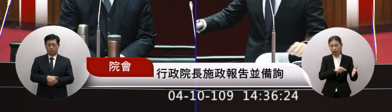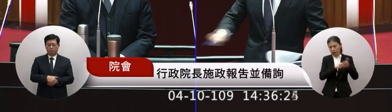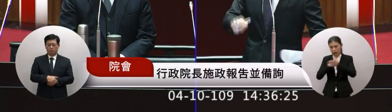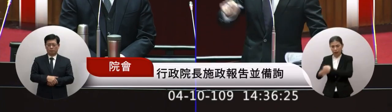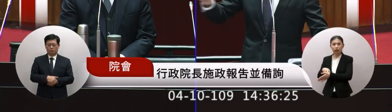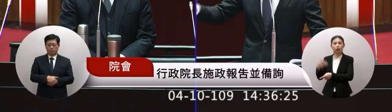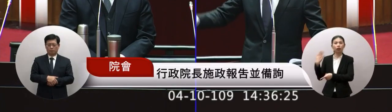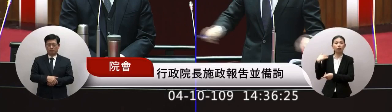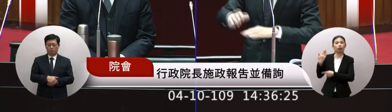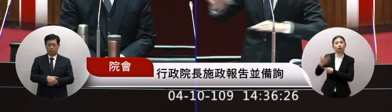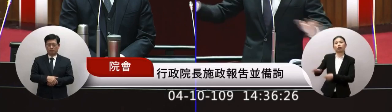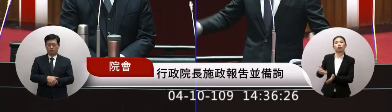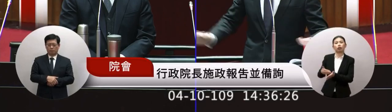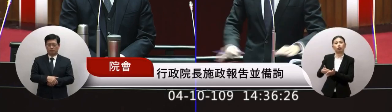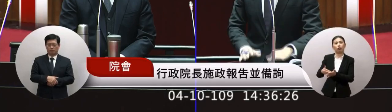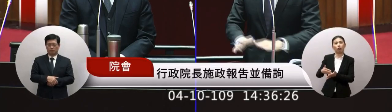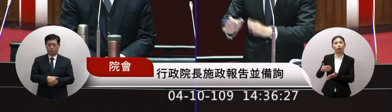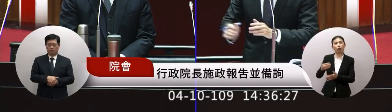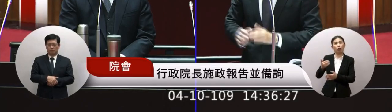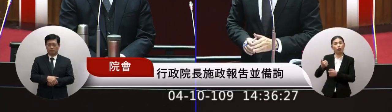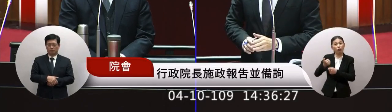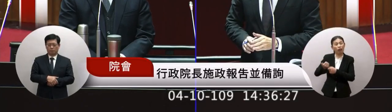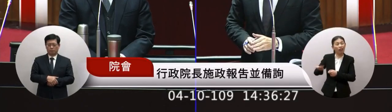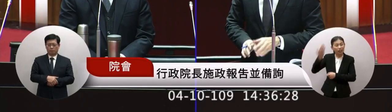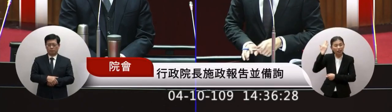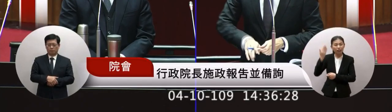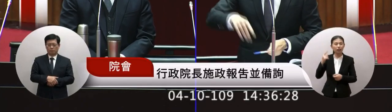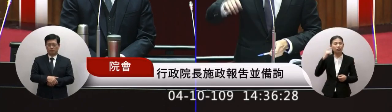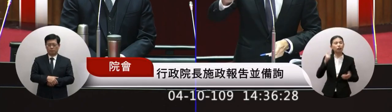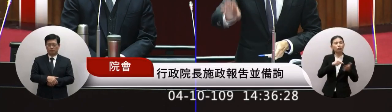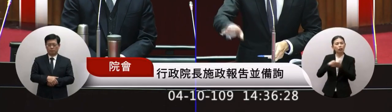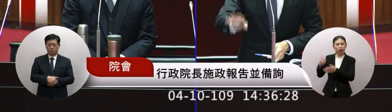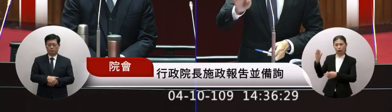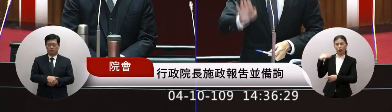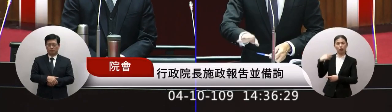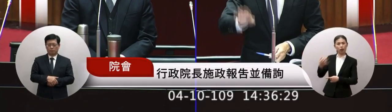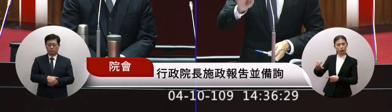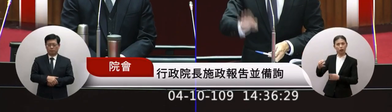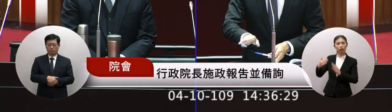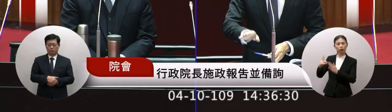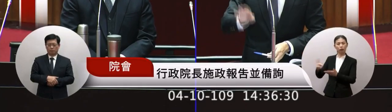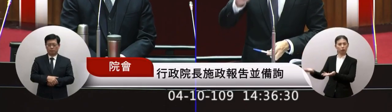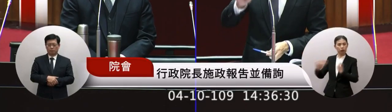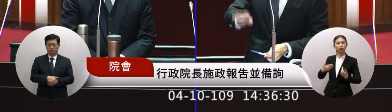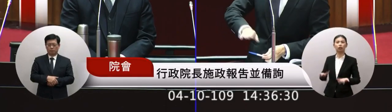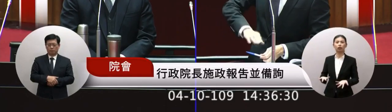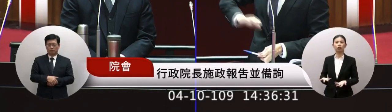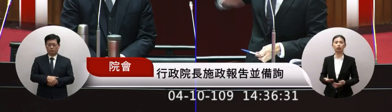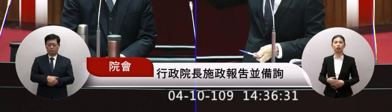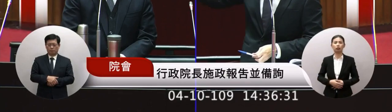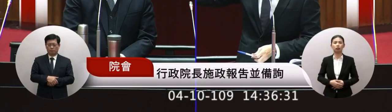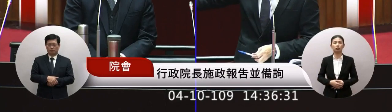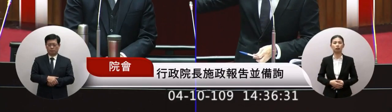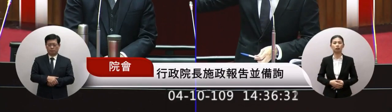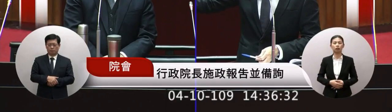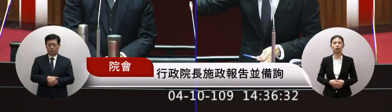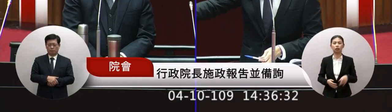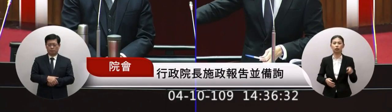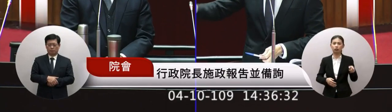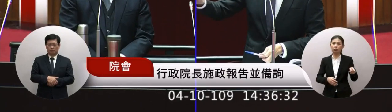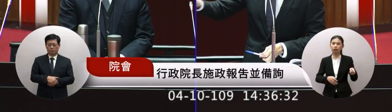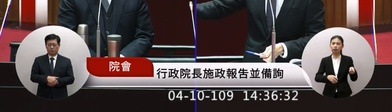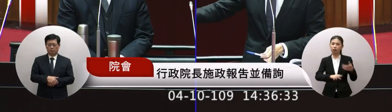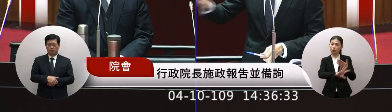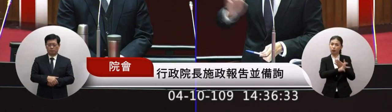请讲吼，拢已经有诶过身半世纪以上，会当阁来申请，伊这吼完全毋免照讲咱。那是外国人要